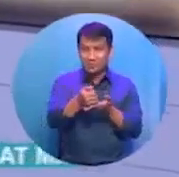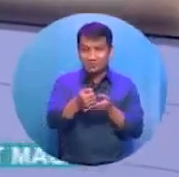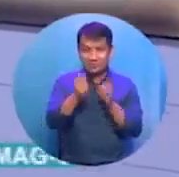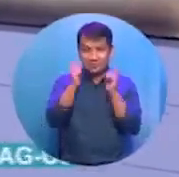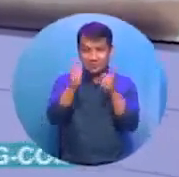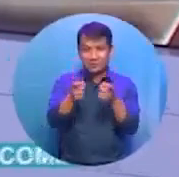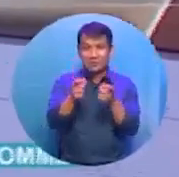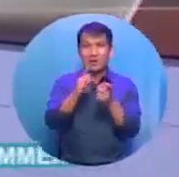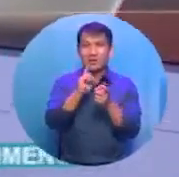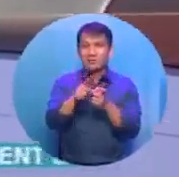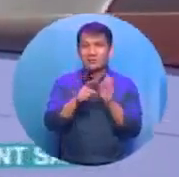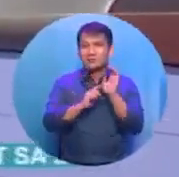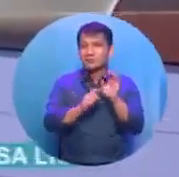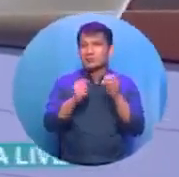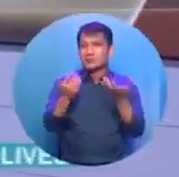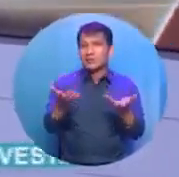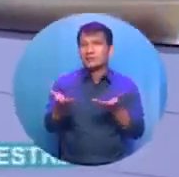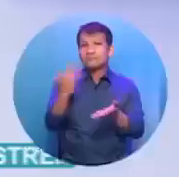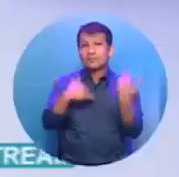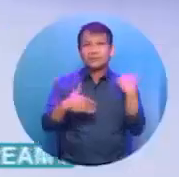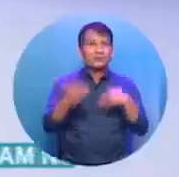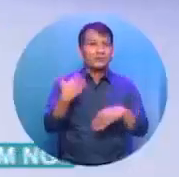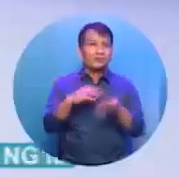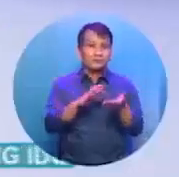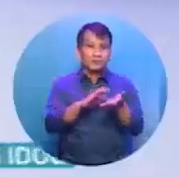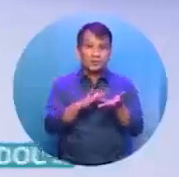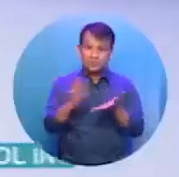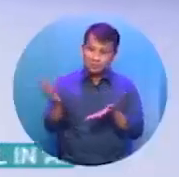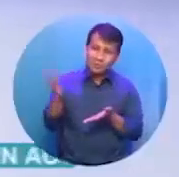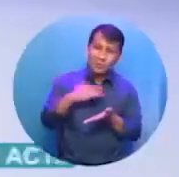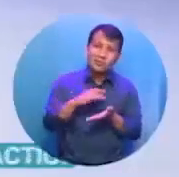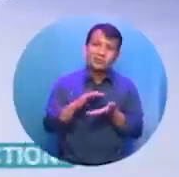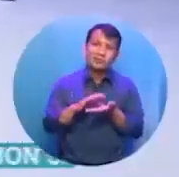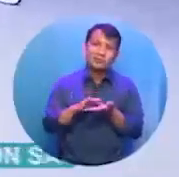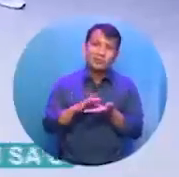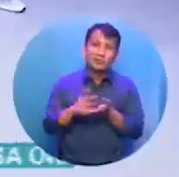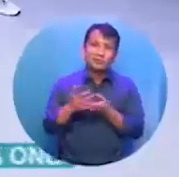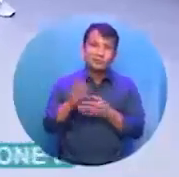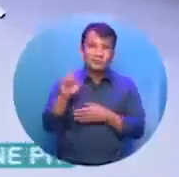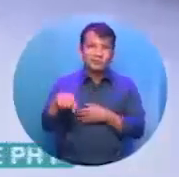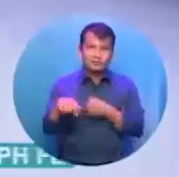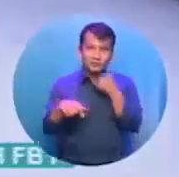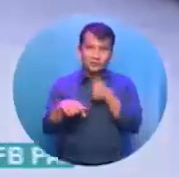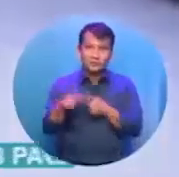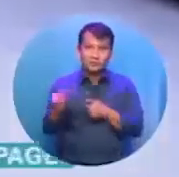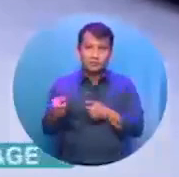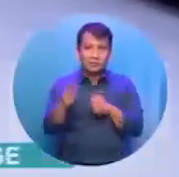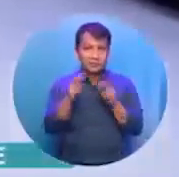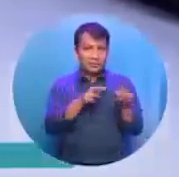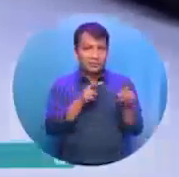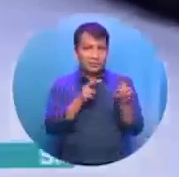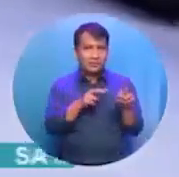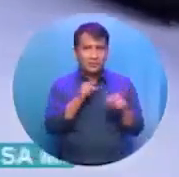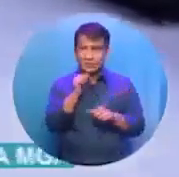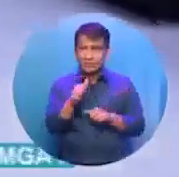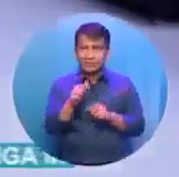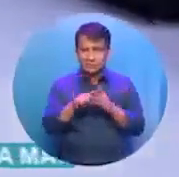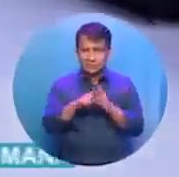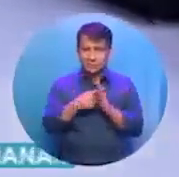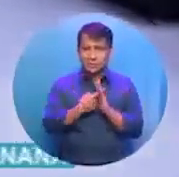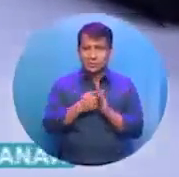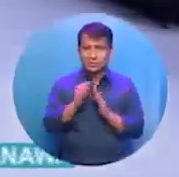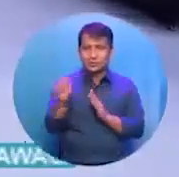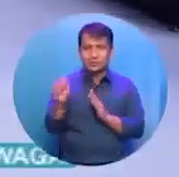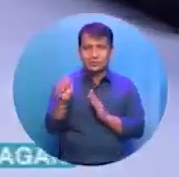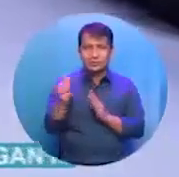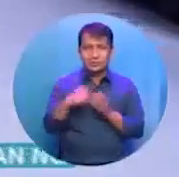siyempre. Pambibigyan ko kayo. Alin na kayo, Dial Girls. O, di ba? Kanina pa nakabang sila eh. Hindi pa tayo nag-uumpisa. Naglalagyan na sila